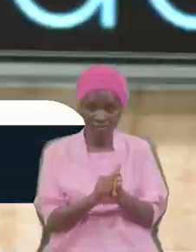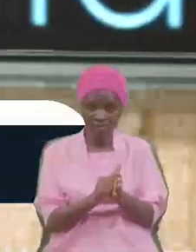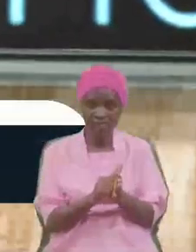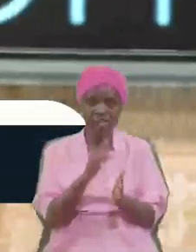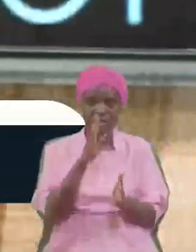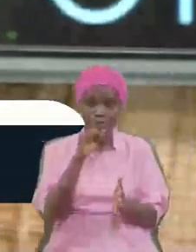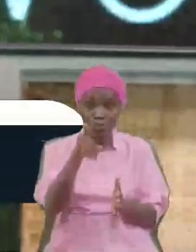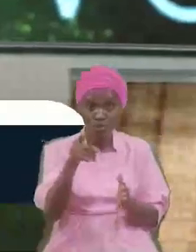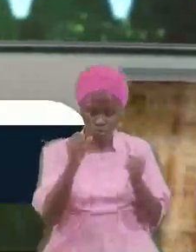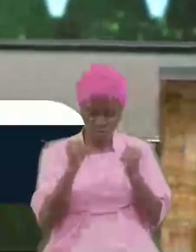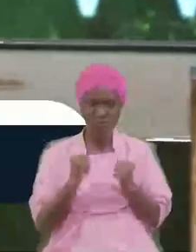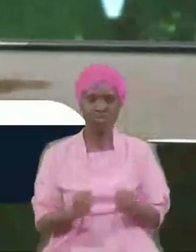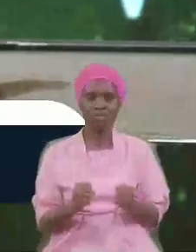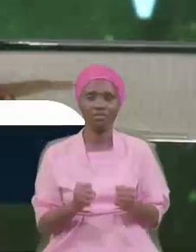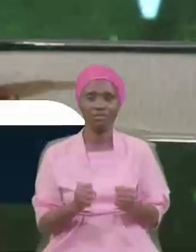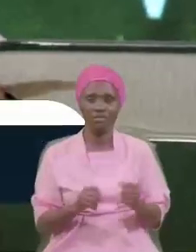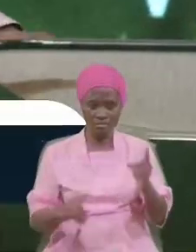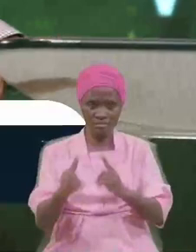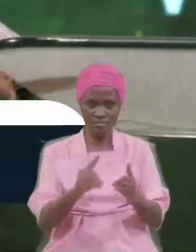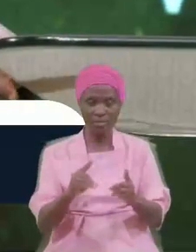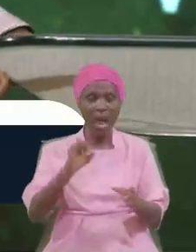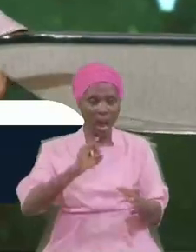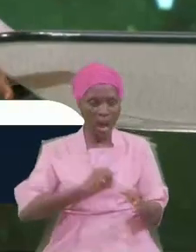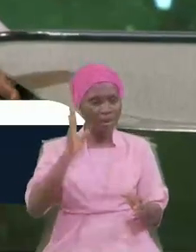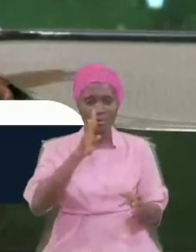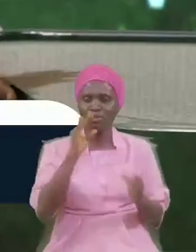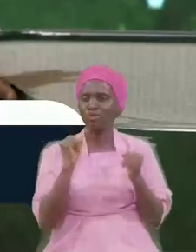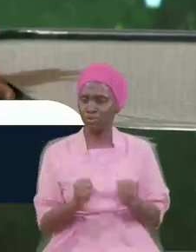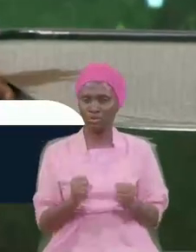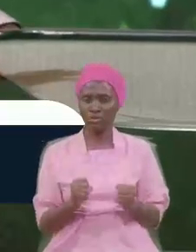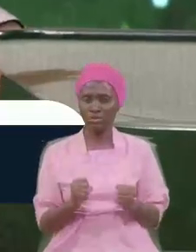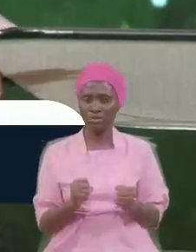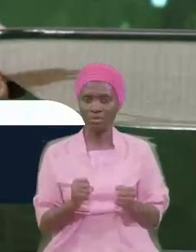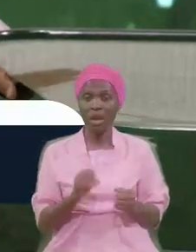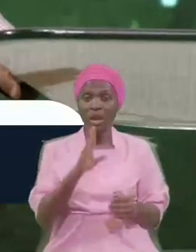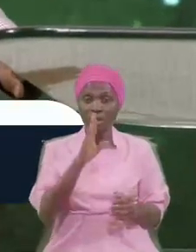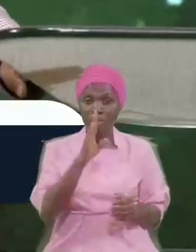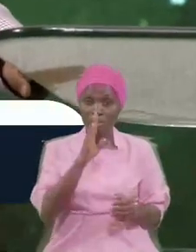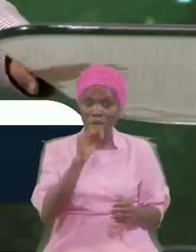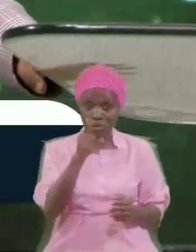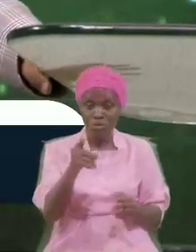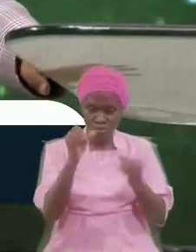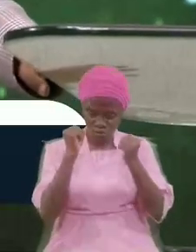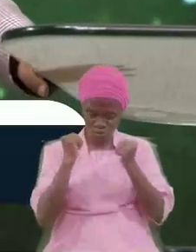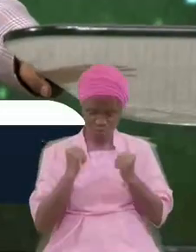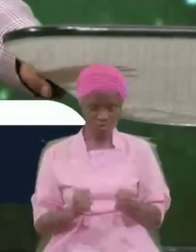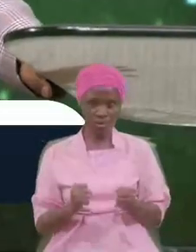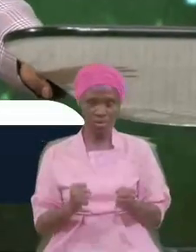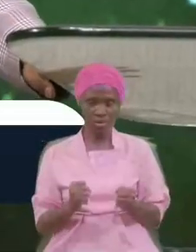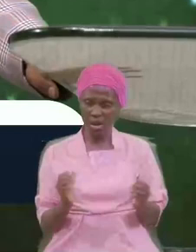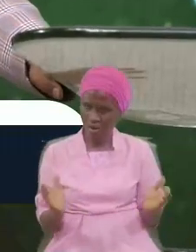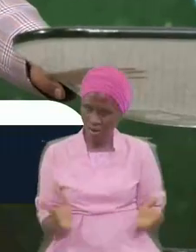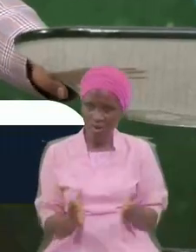10. Qui dit, fortifiez-vous, je serai fort. Fortifiez-vous dans le